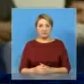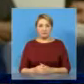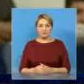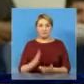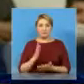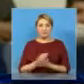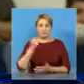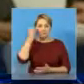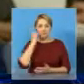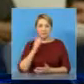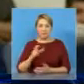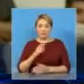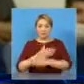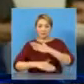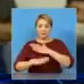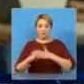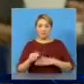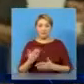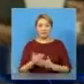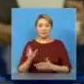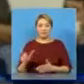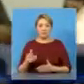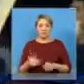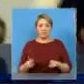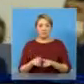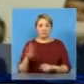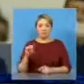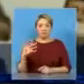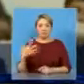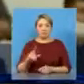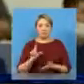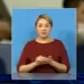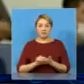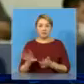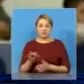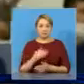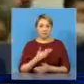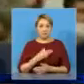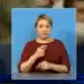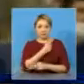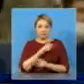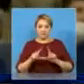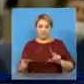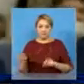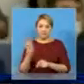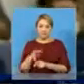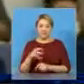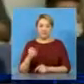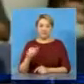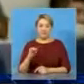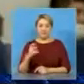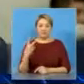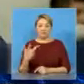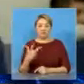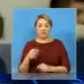Есть пожилые, есть люди с ограниченными физическими возможностями, около 400 пенсионеров. Все вынуждены в поликлинику ездить за Заречный 3. То, что